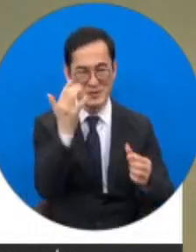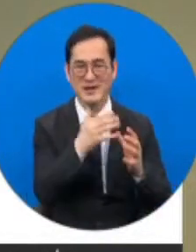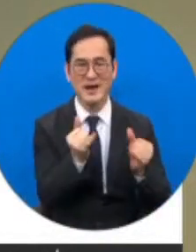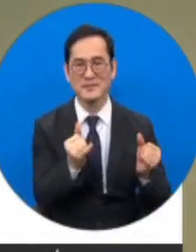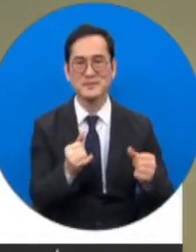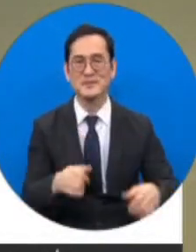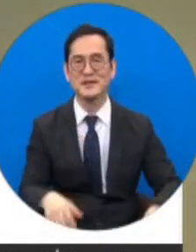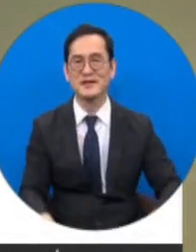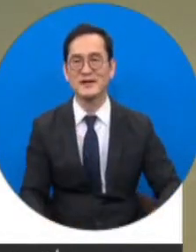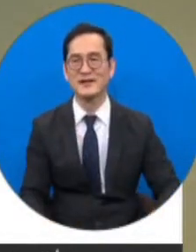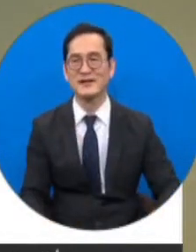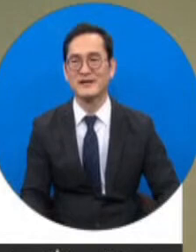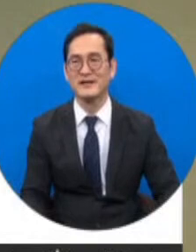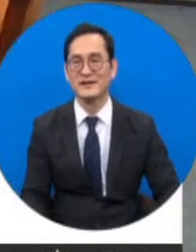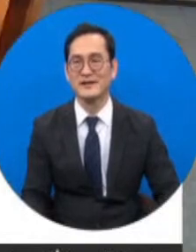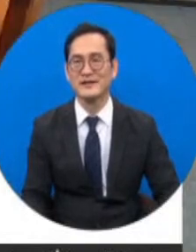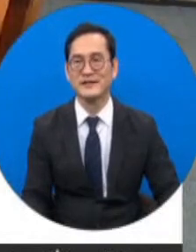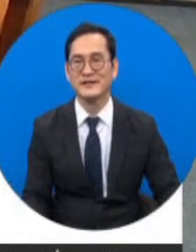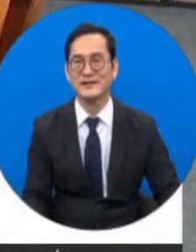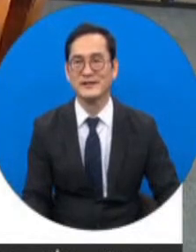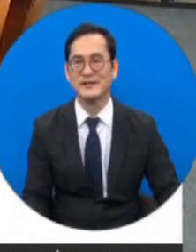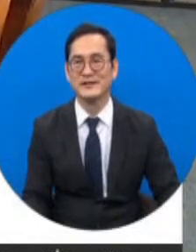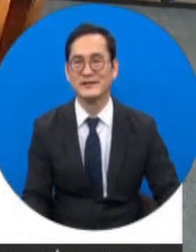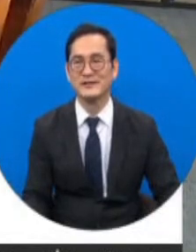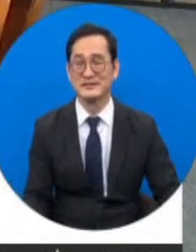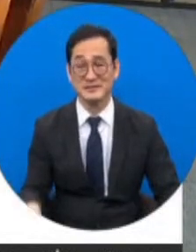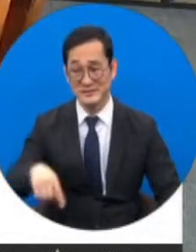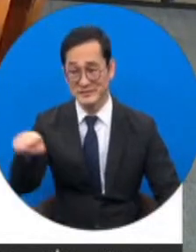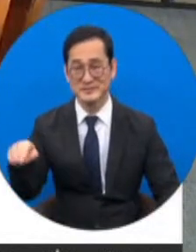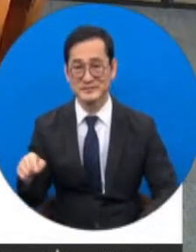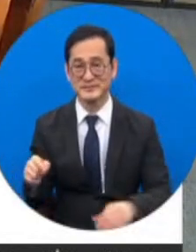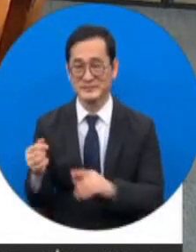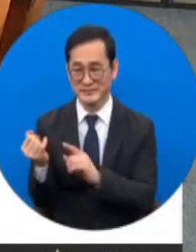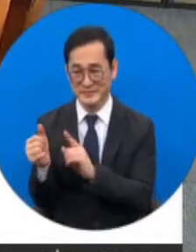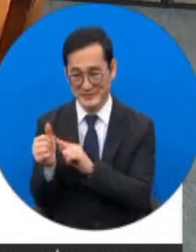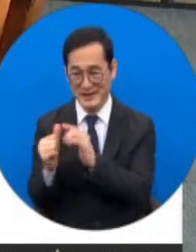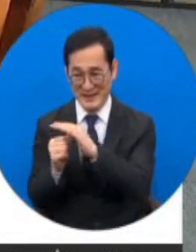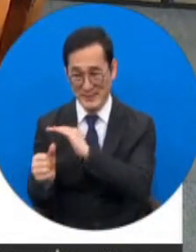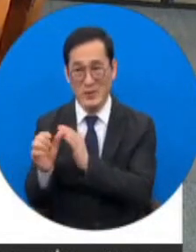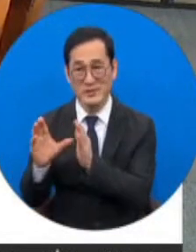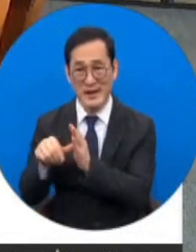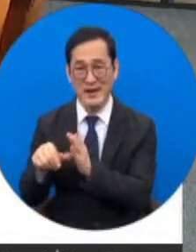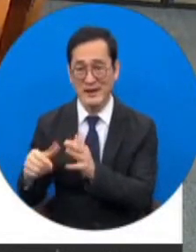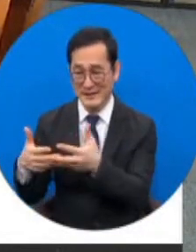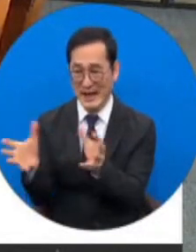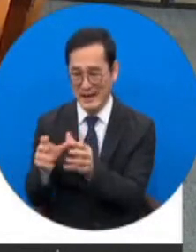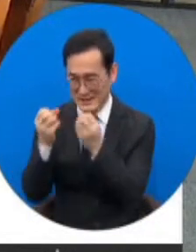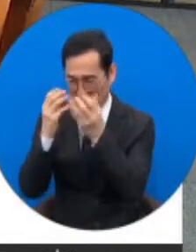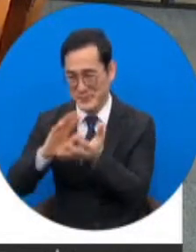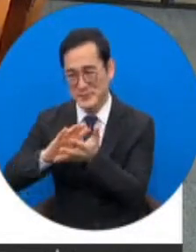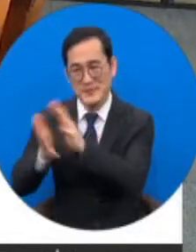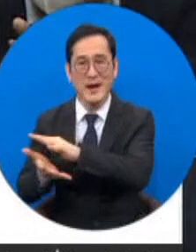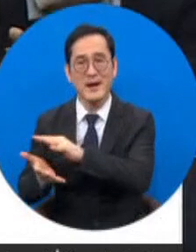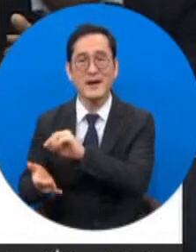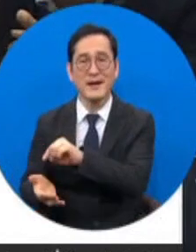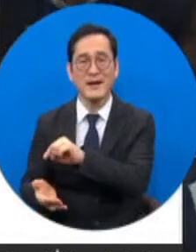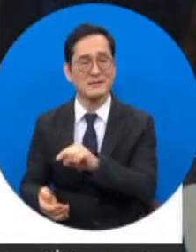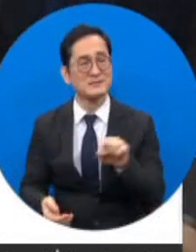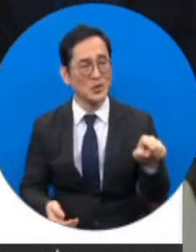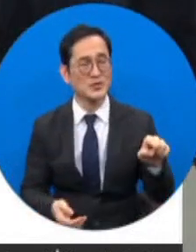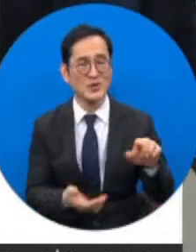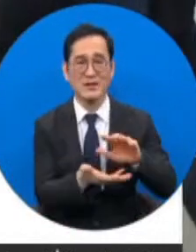상당한 영향을 끼친 것은 사실 아닙니까 그래서 그 장면들이 언뜻 언뜻 떠오르고 거든요 자 그런데 당